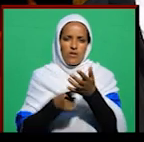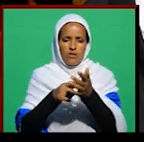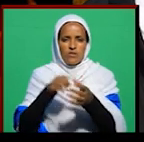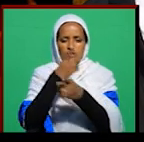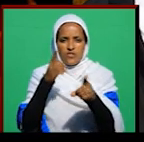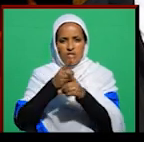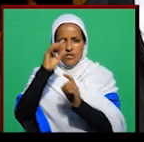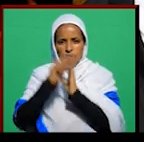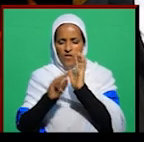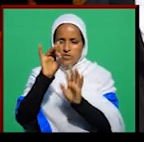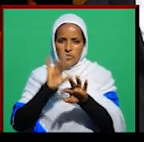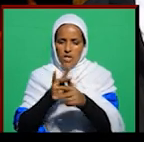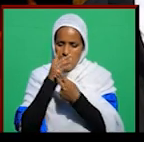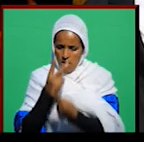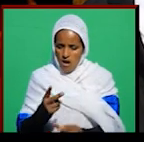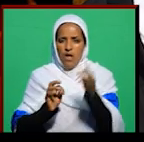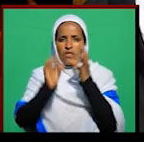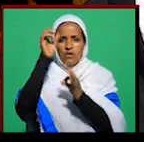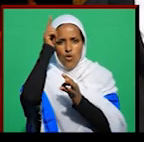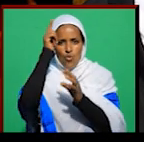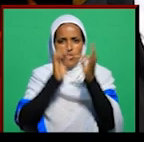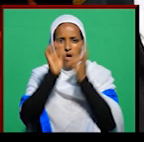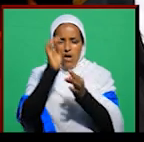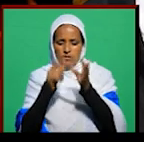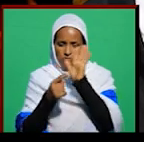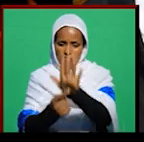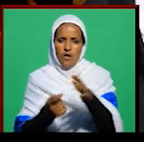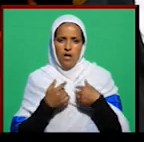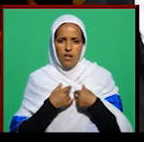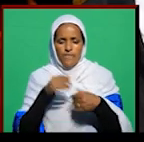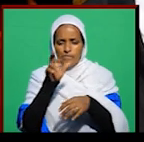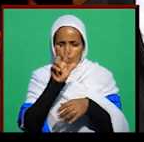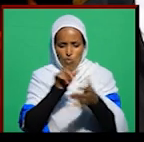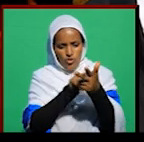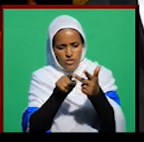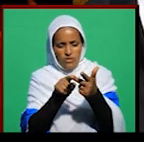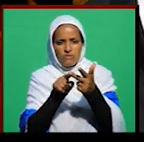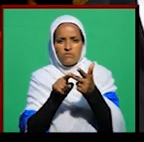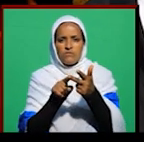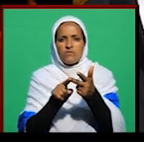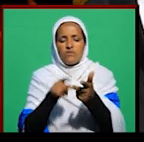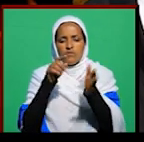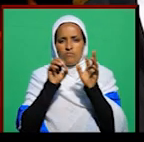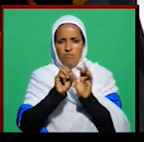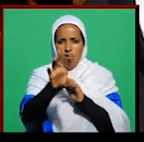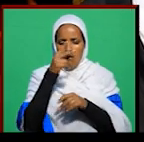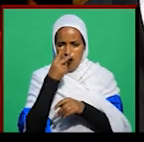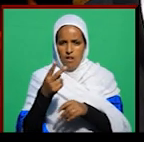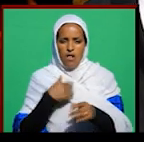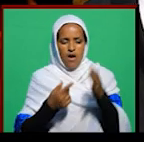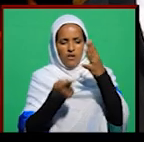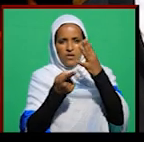ላይ ምዕራፍ 8 ላይ የምንመለከታቸው የኖህ ታሪኮች እዚያ ነው የሚያሳዩን። ሶስት አይነት ጎልተው የሚታዩ